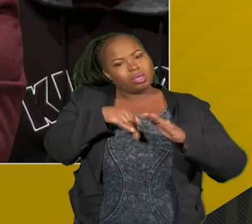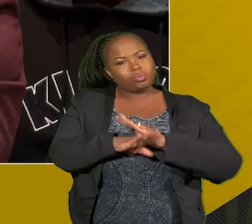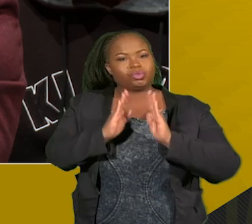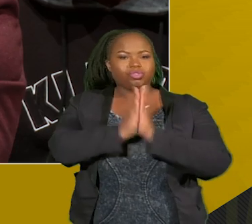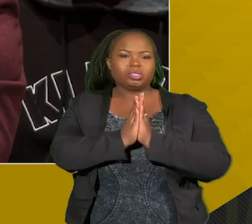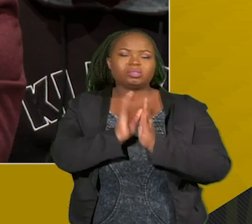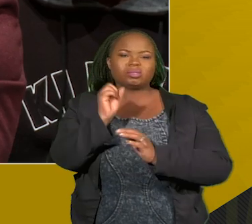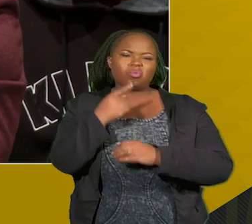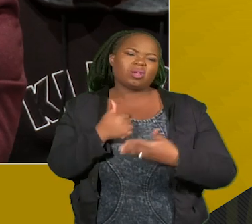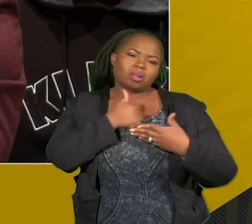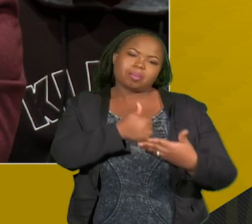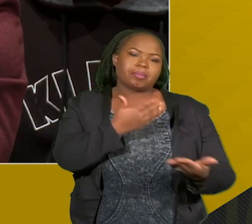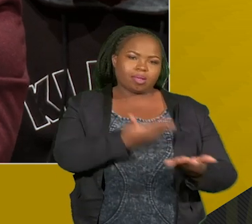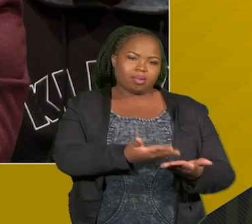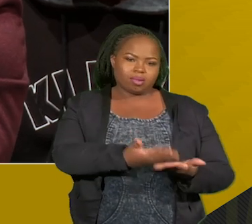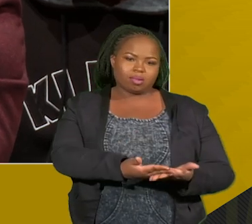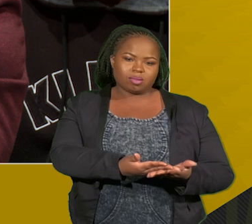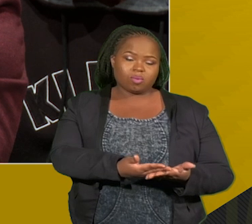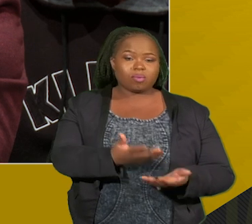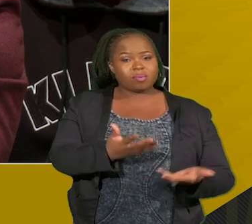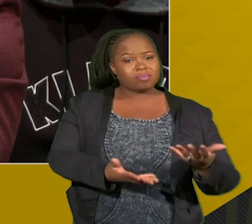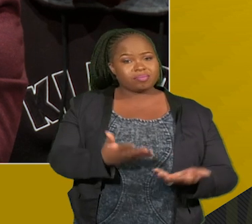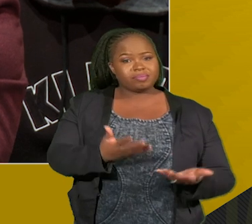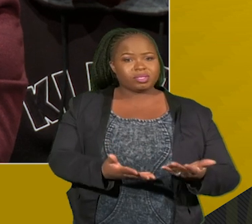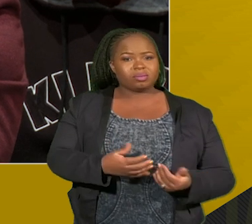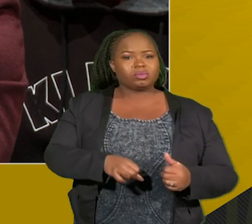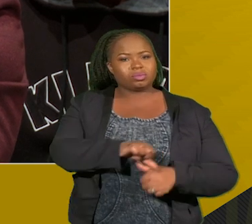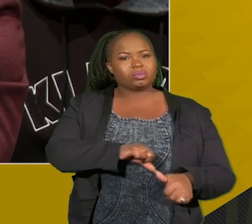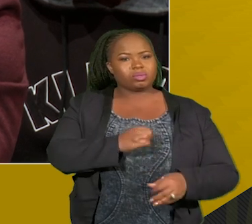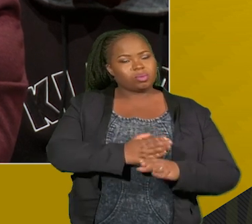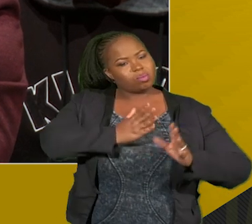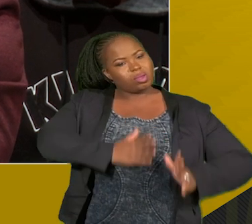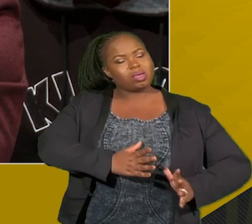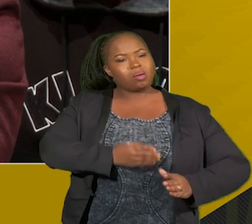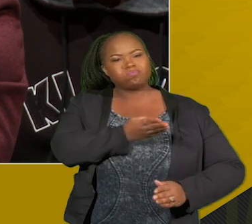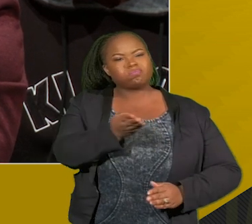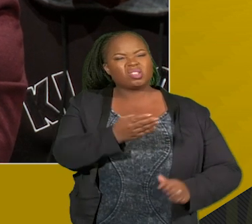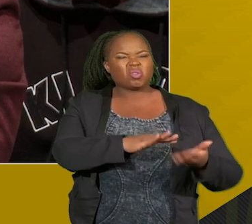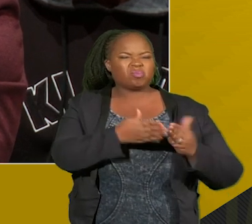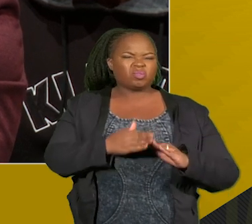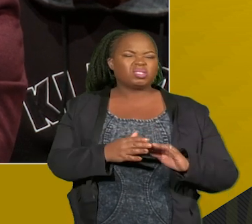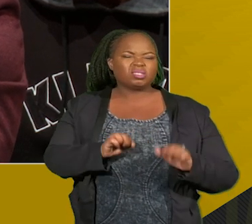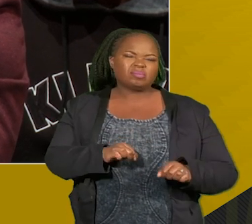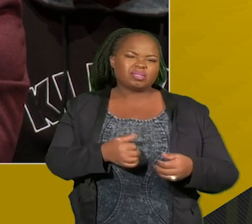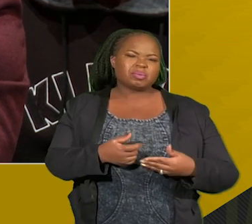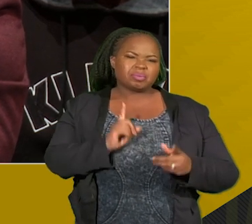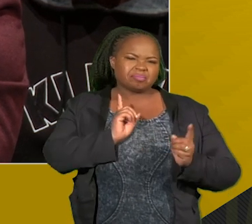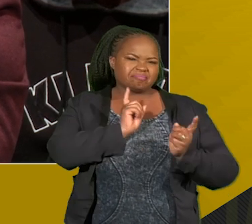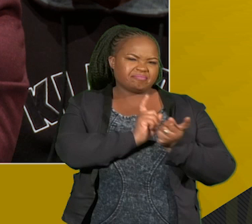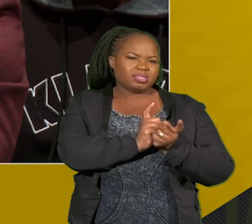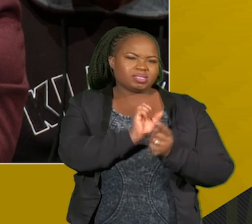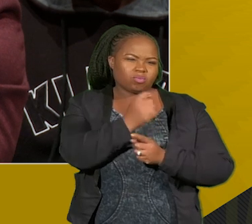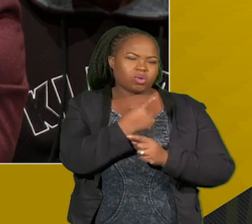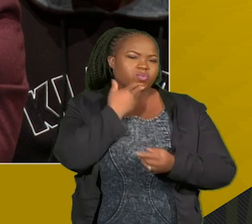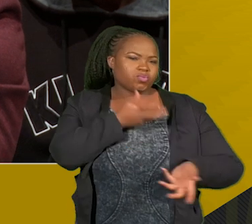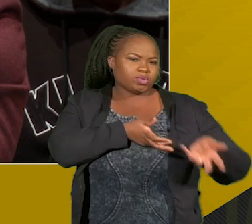khona umuntu ongakusiza lapho o mhlawumbe mangabe khona i-social worker eyaziwayo endaweni uzama ukuthi uye khona I think